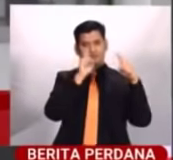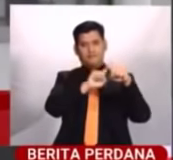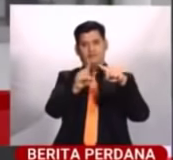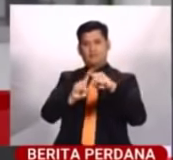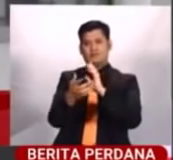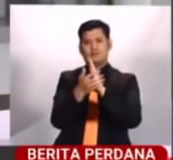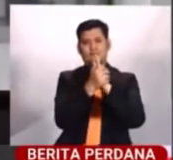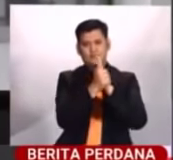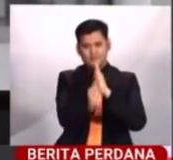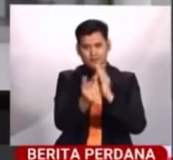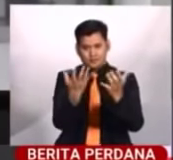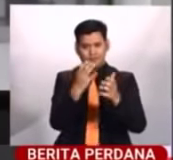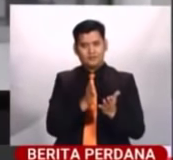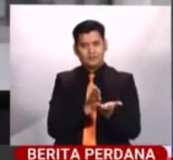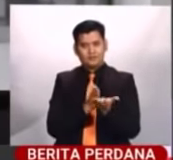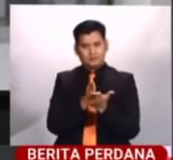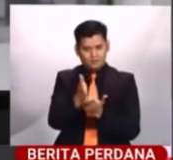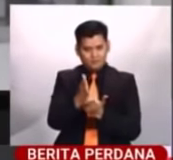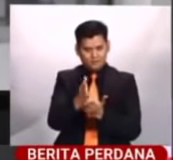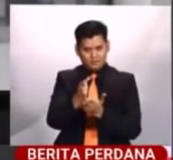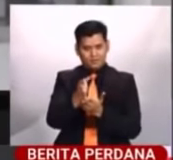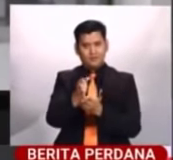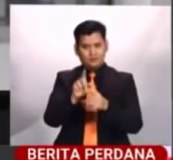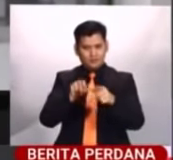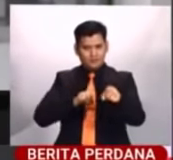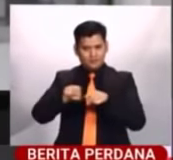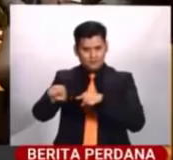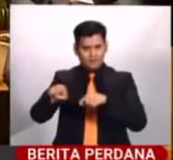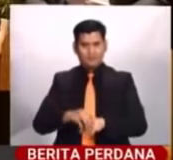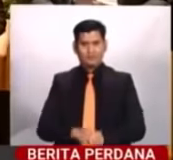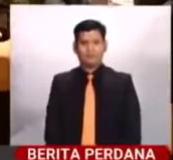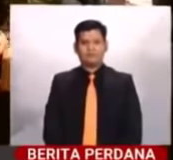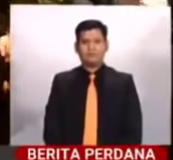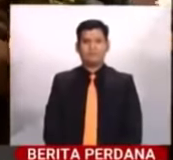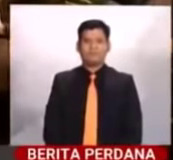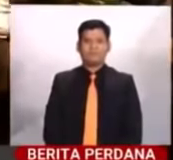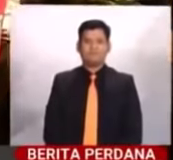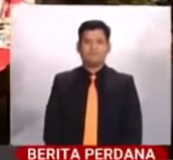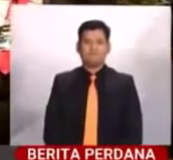jenis kemahiran untuk terus kekal berdaya saing.